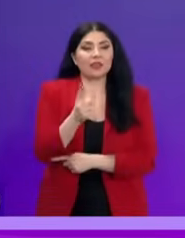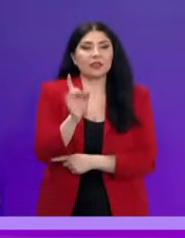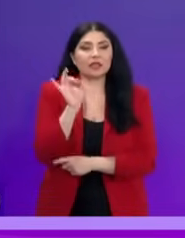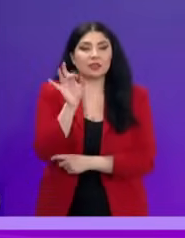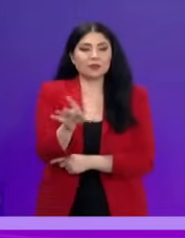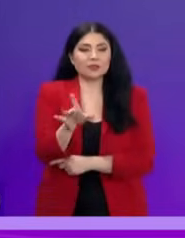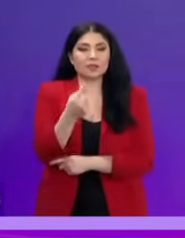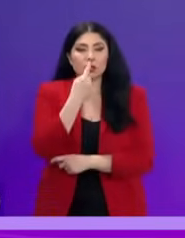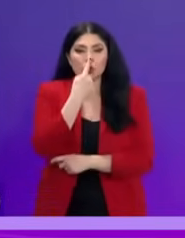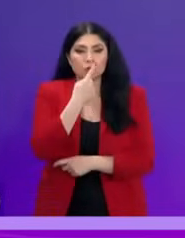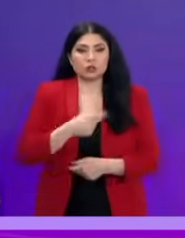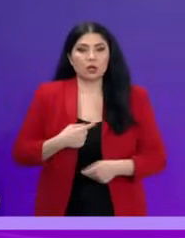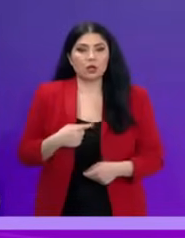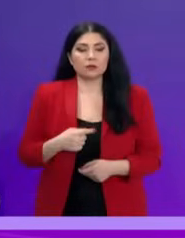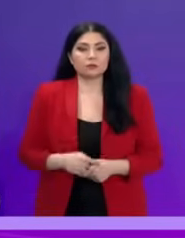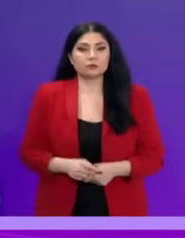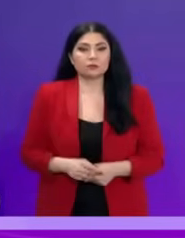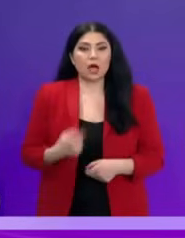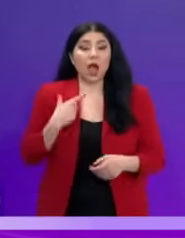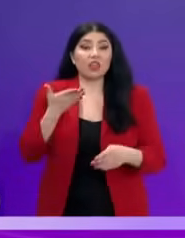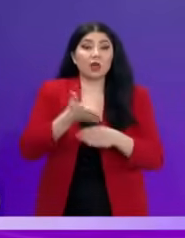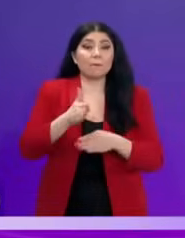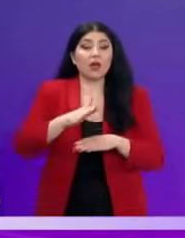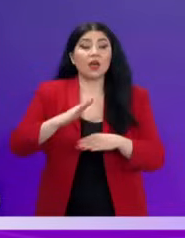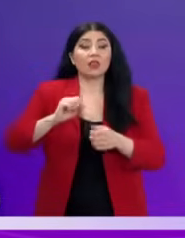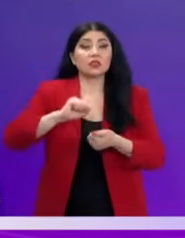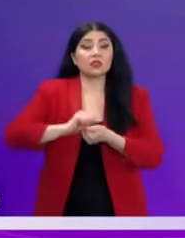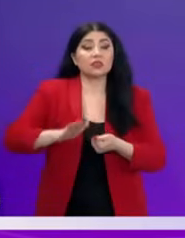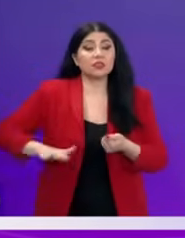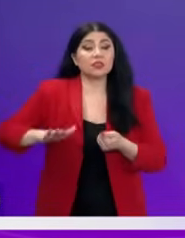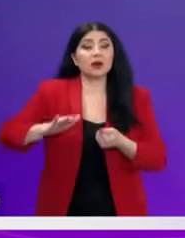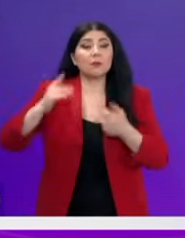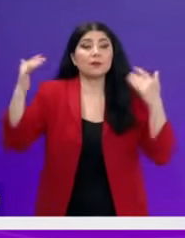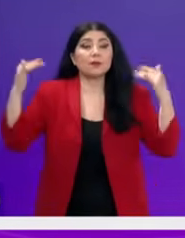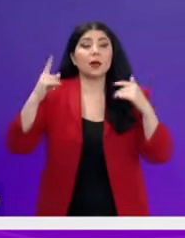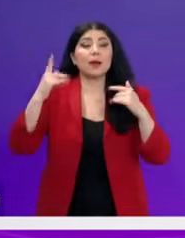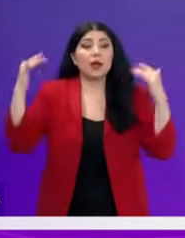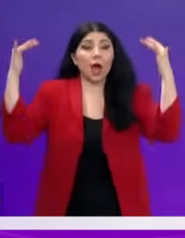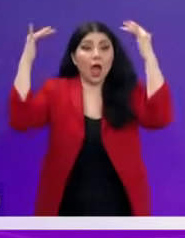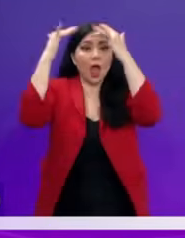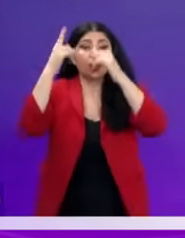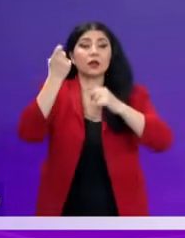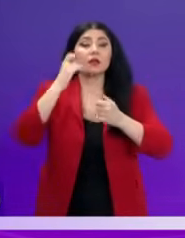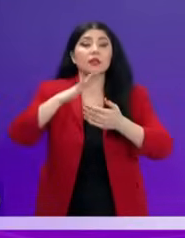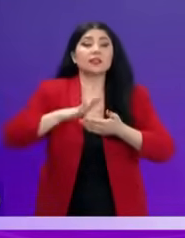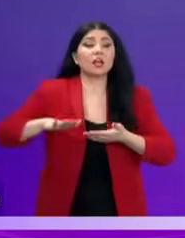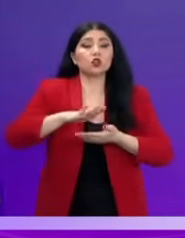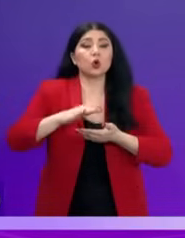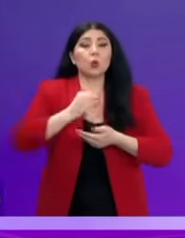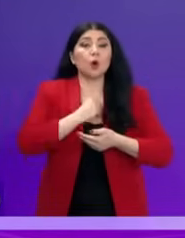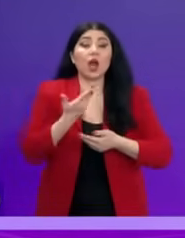lansate de ruși a încălcat inclusiv spațiul aerian al Poloniei, care cere acum explicații de la